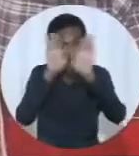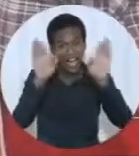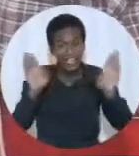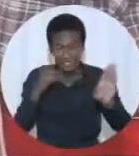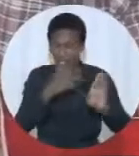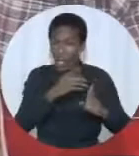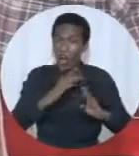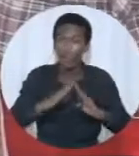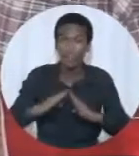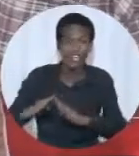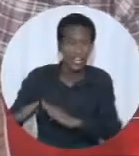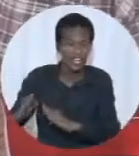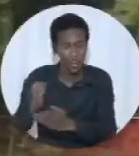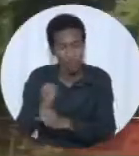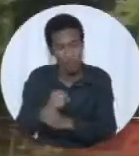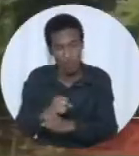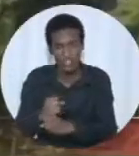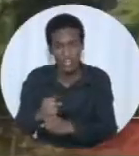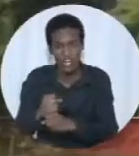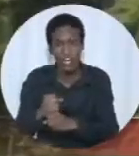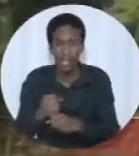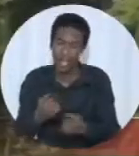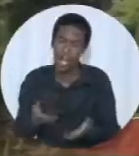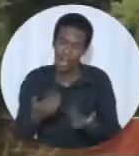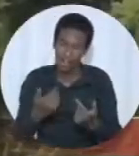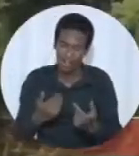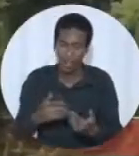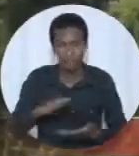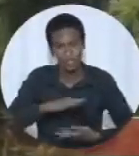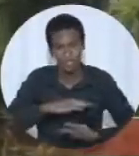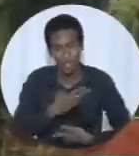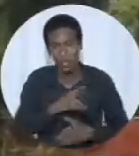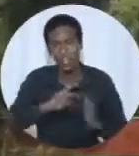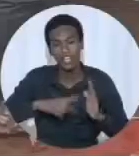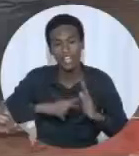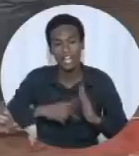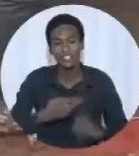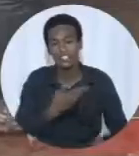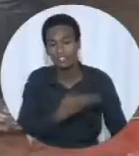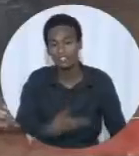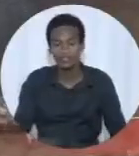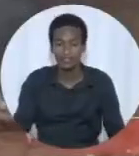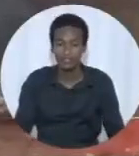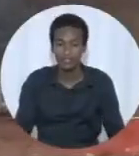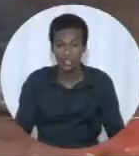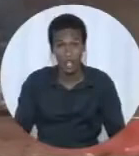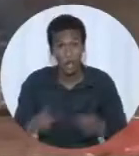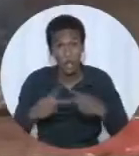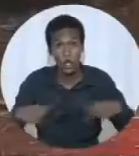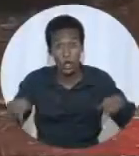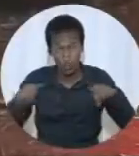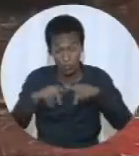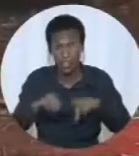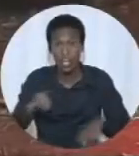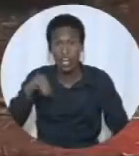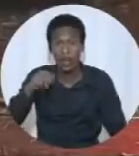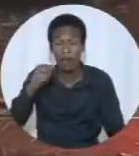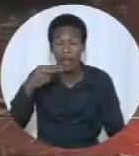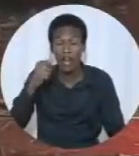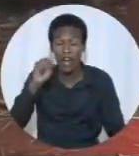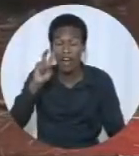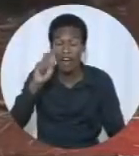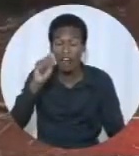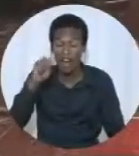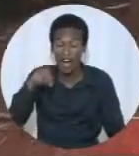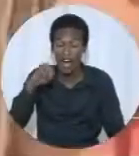voankasiky ny tetika asa novatsiny fondation Tanimeva amin'ny alalan'ny fonds CEPF. Dia ny amin'ny kominina Mahavanona,